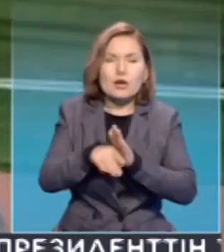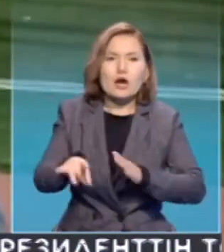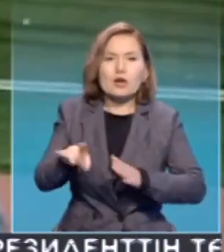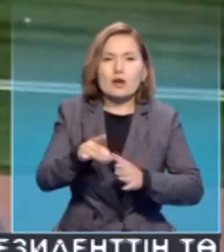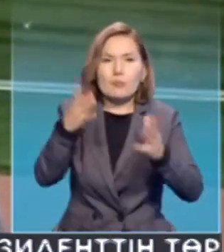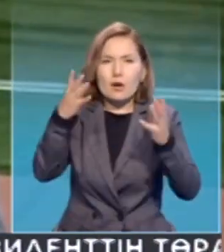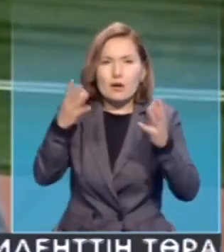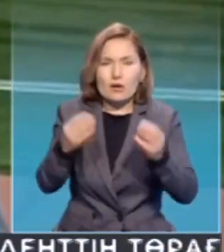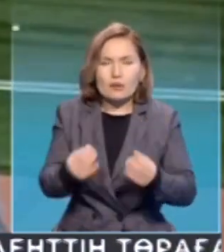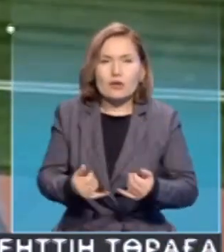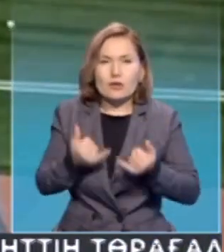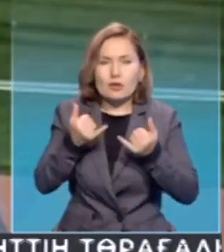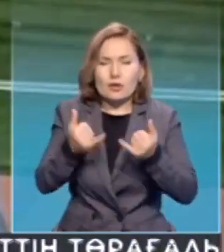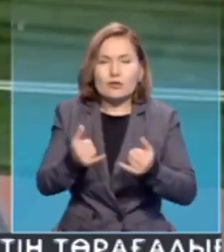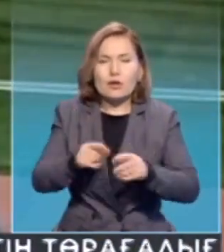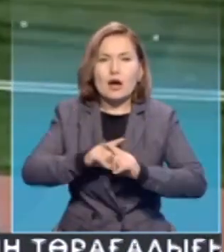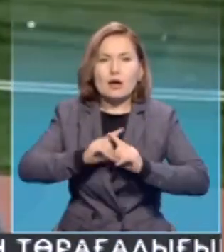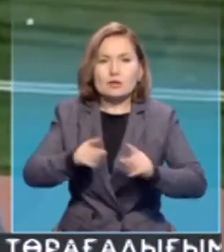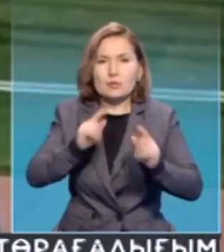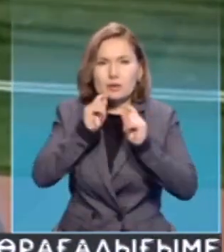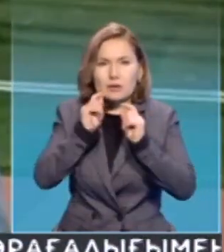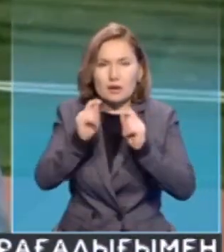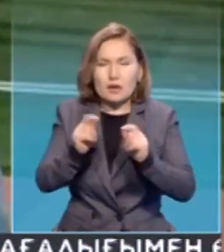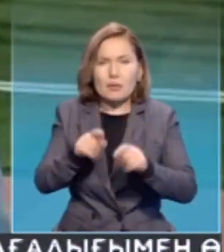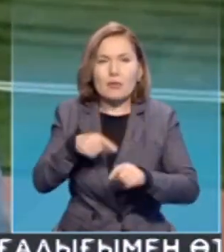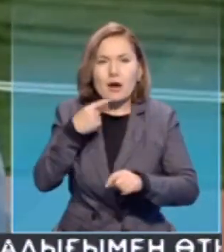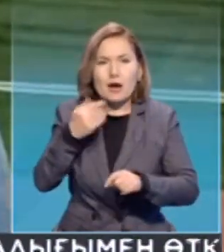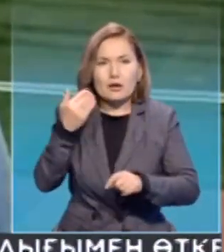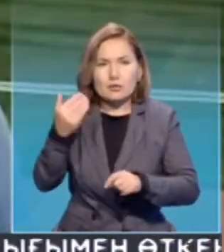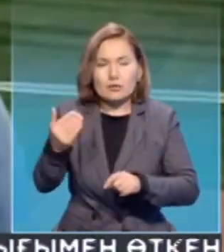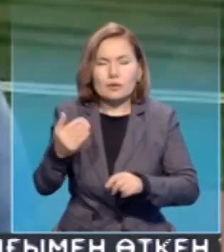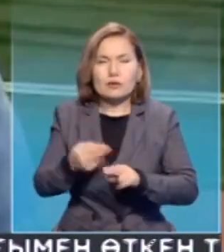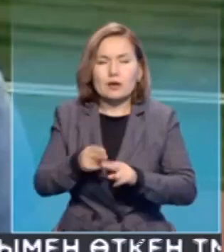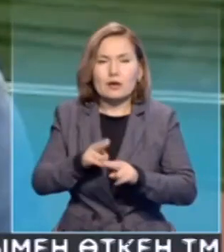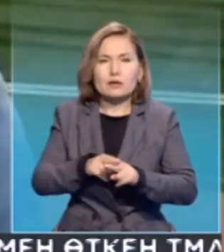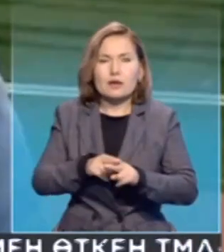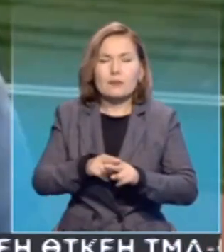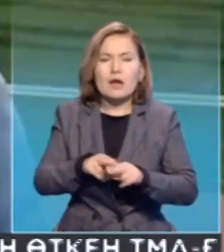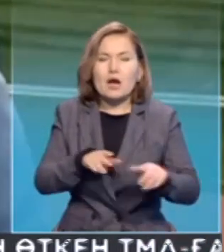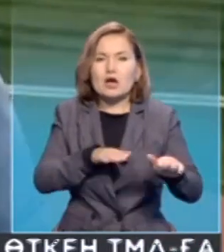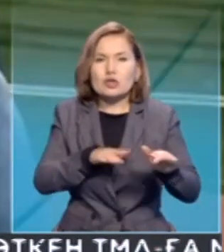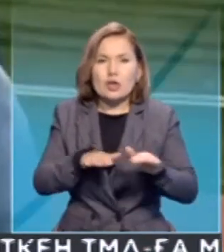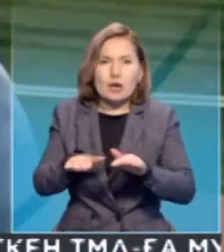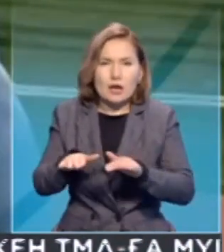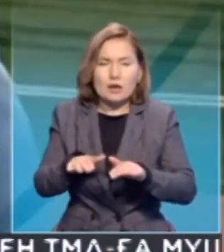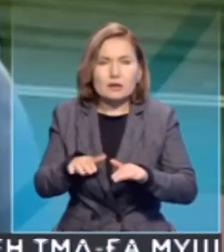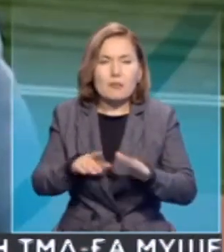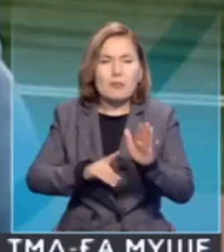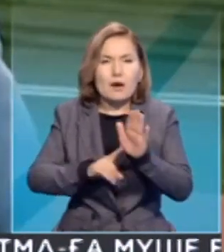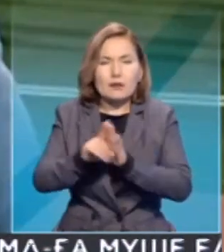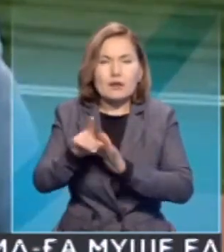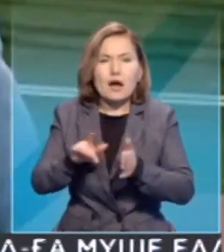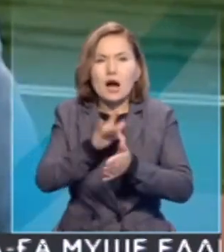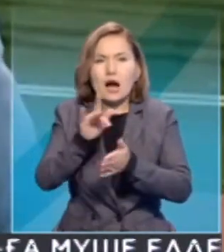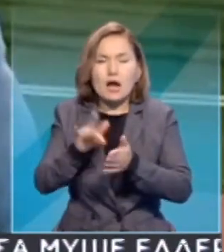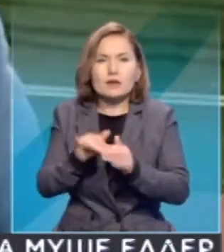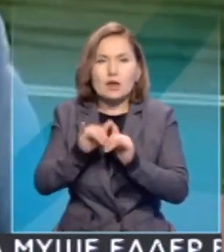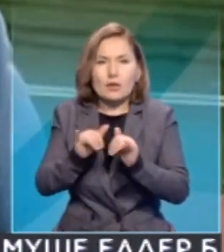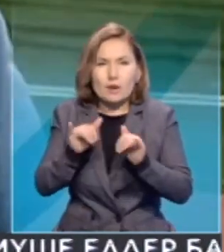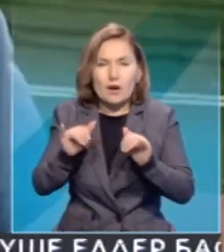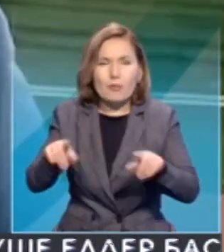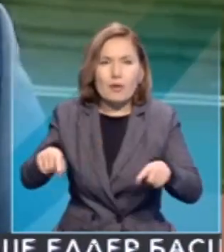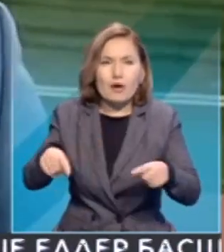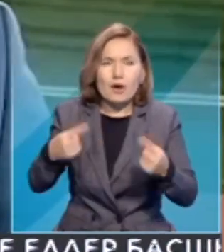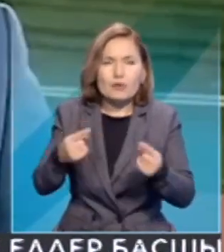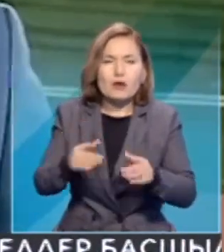күніне жасалған тамаша тарту болып деп те айтып жатыр. Сондай ақ шара басында қаланың дамуы мен өсіп